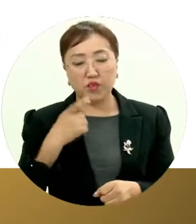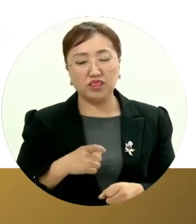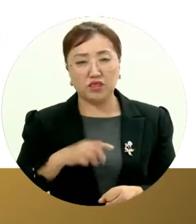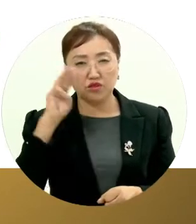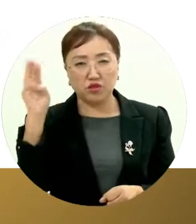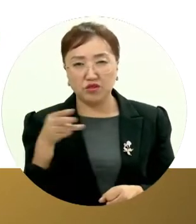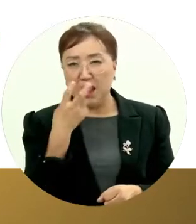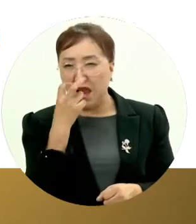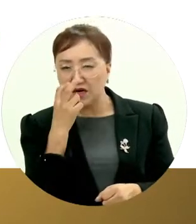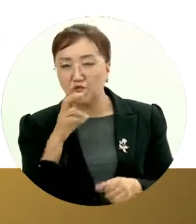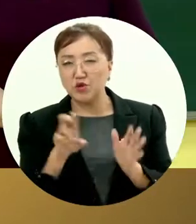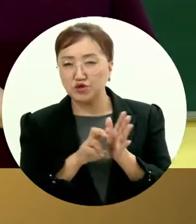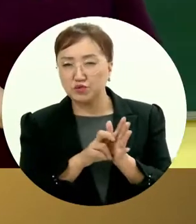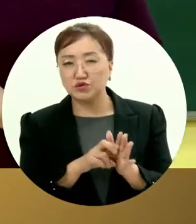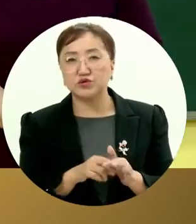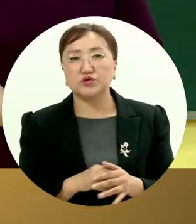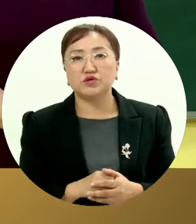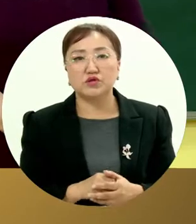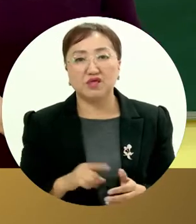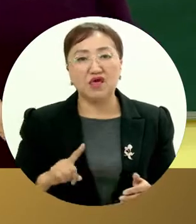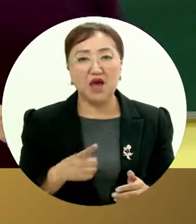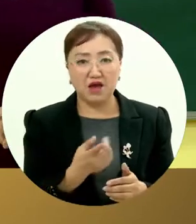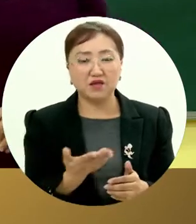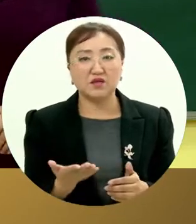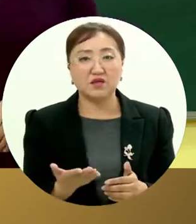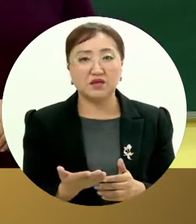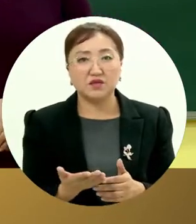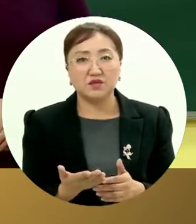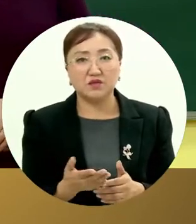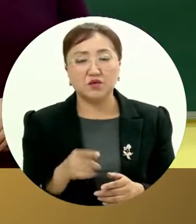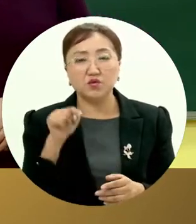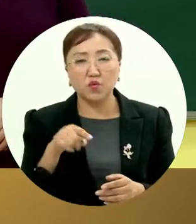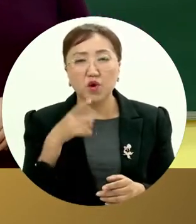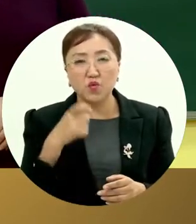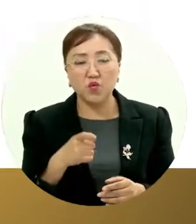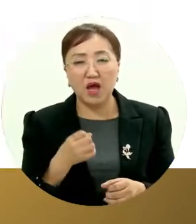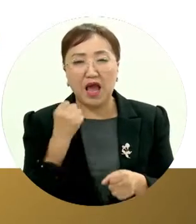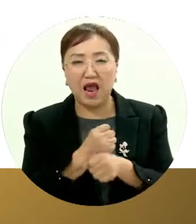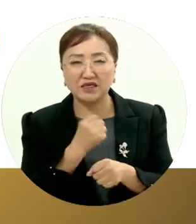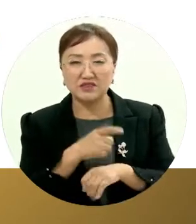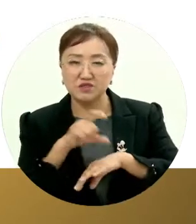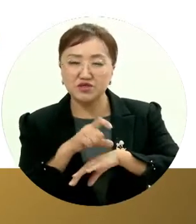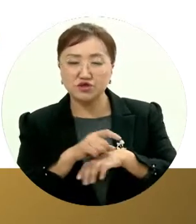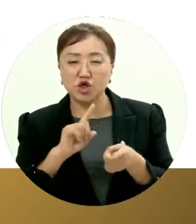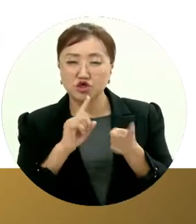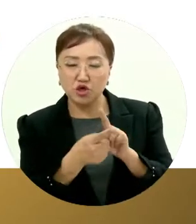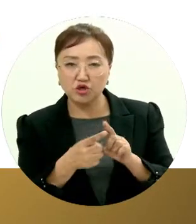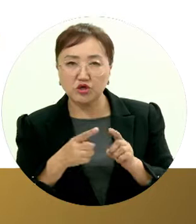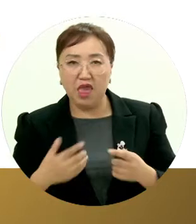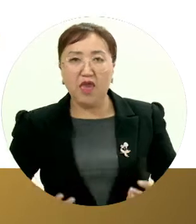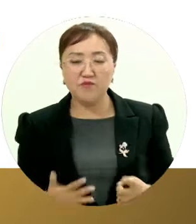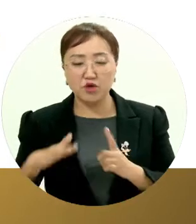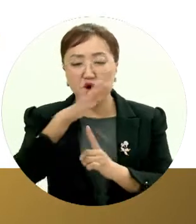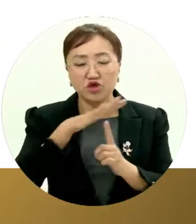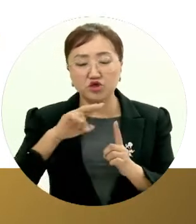их илүү тодорхой явагддаг. За яагаад хувь хүн дээр явагддаг гэхээр тухайн хүн ажил мэргэжлээ солих, орчноо